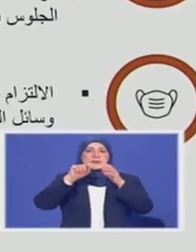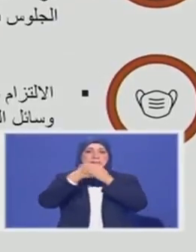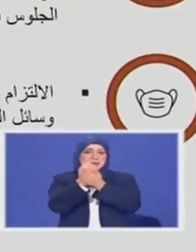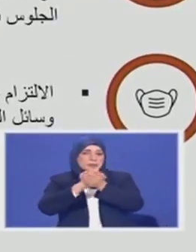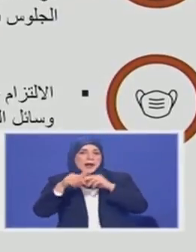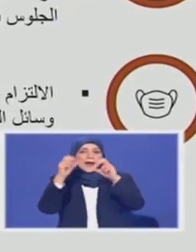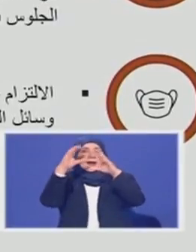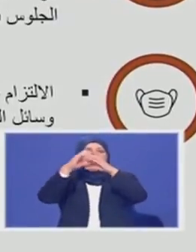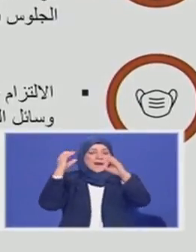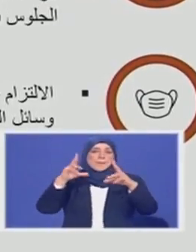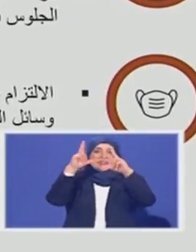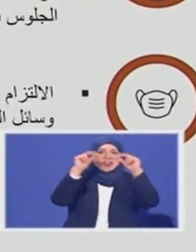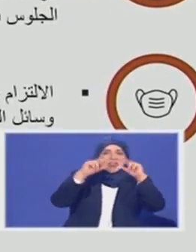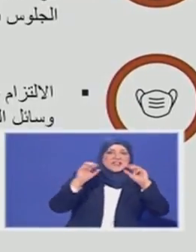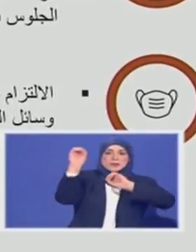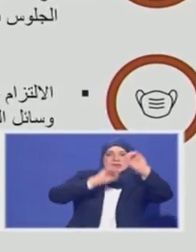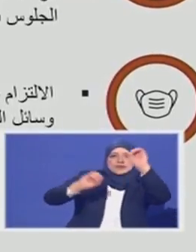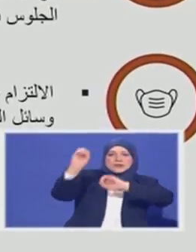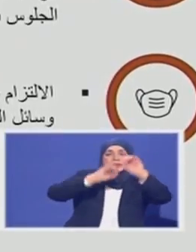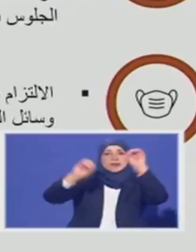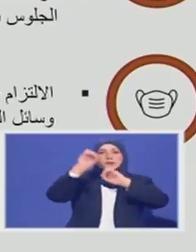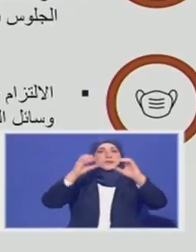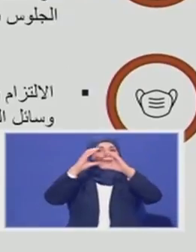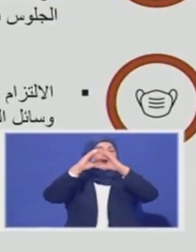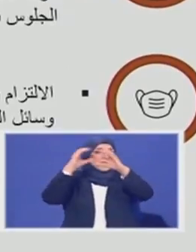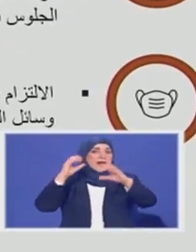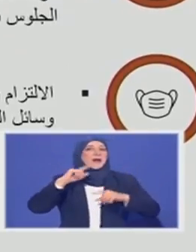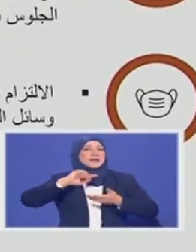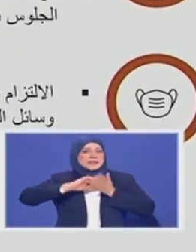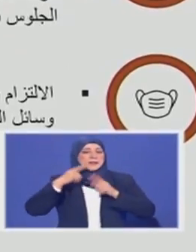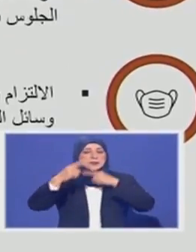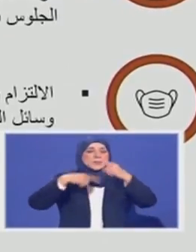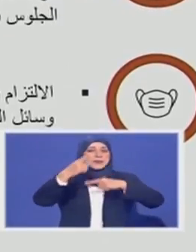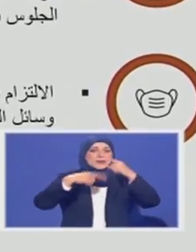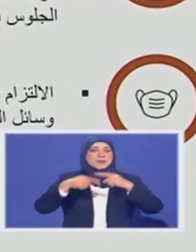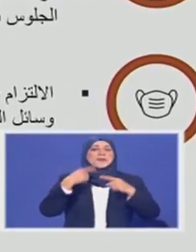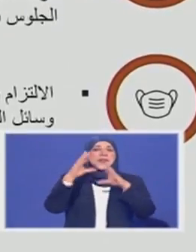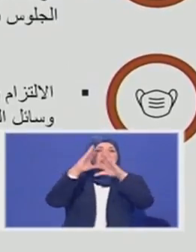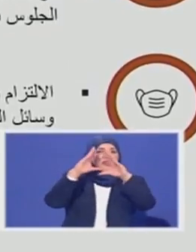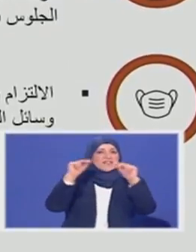نظيف وصحي، تعقيم وتطهير منتظم لجميع الوسائل النقل،